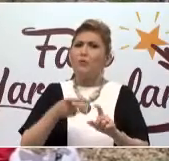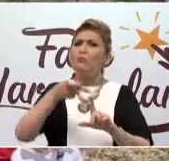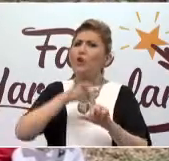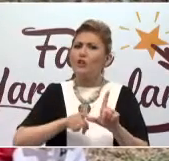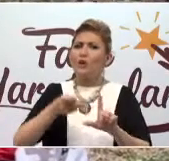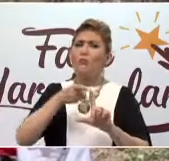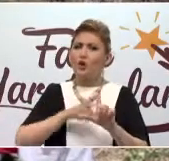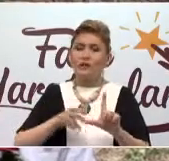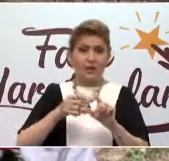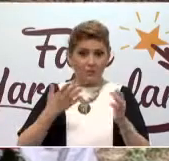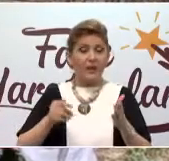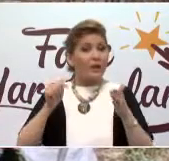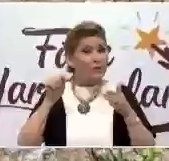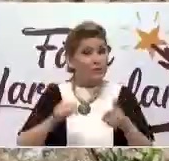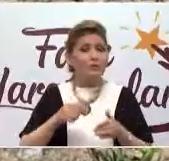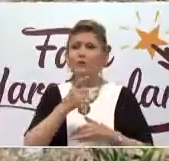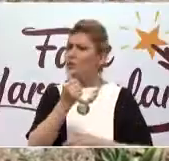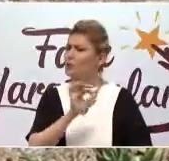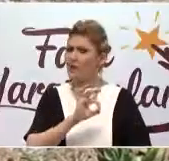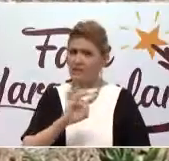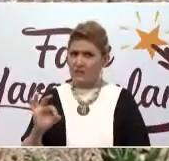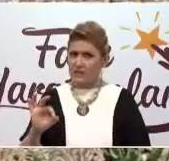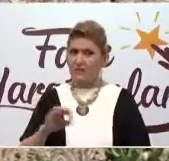var. Bütün etkinliklerimiz ücretsiz.